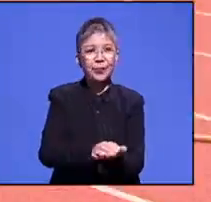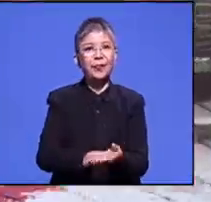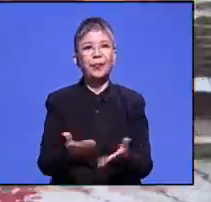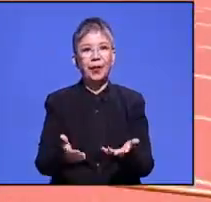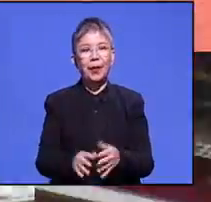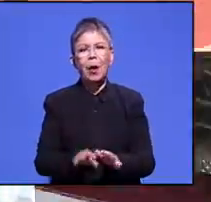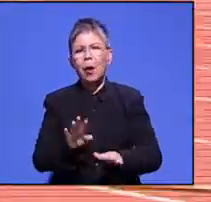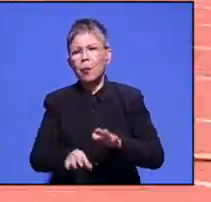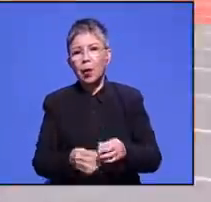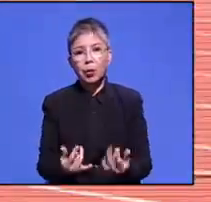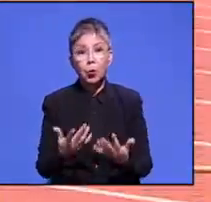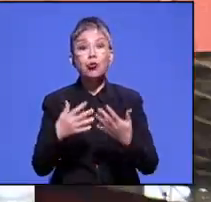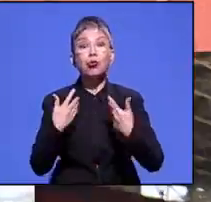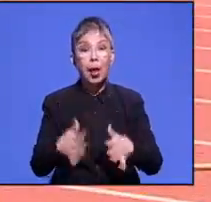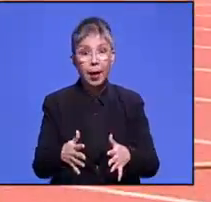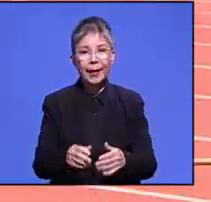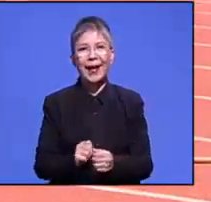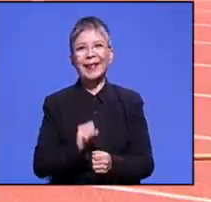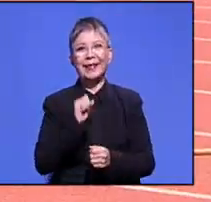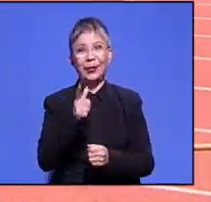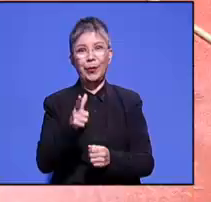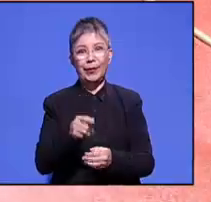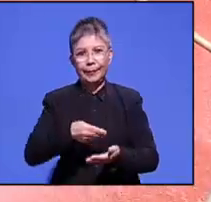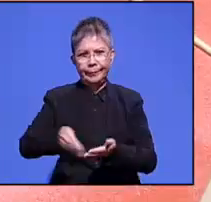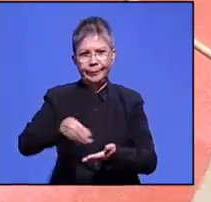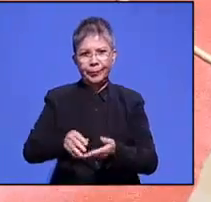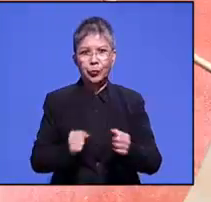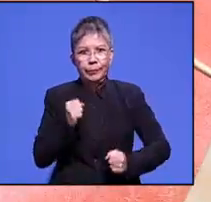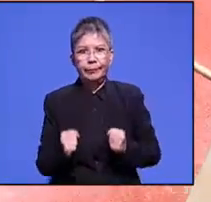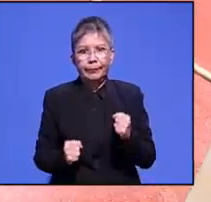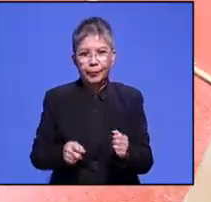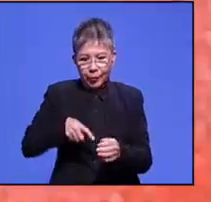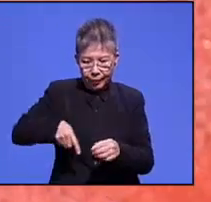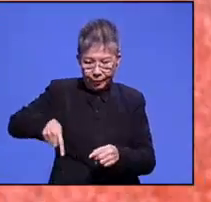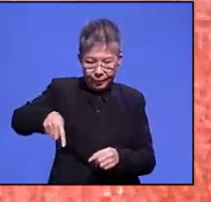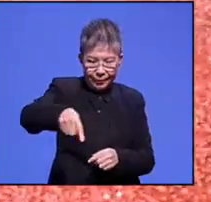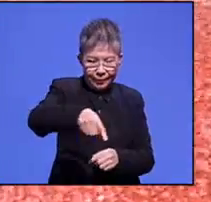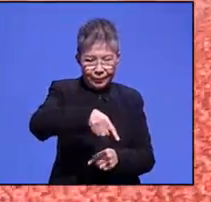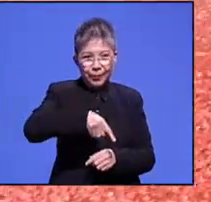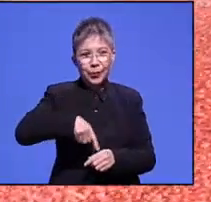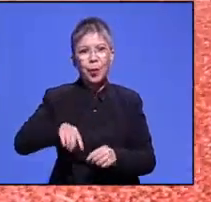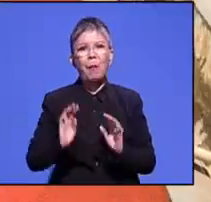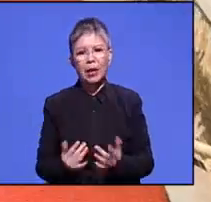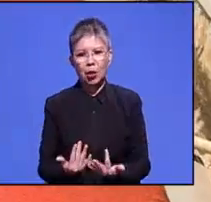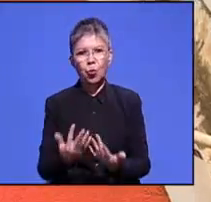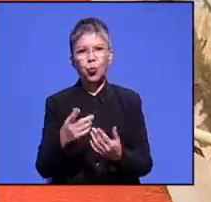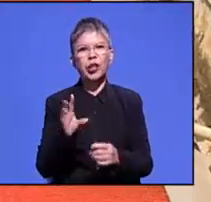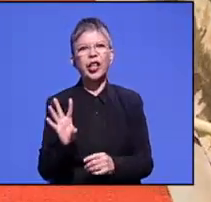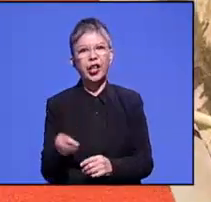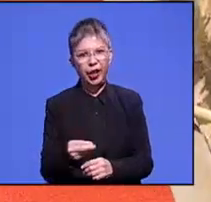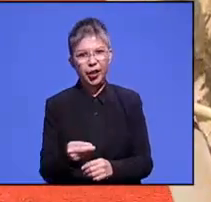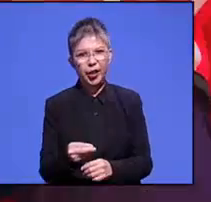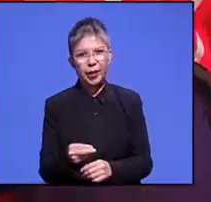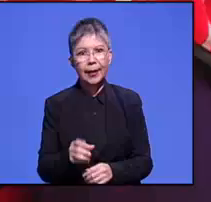perawatan rumput selesai lanjut kita bersihkan bagian planning trek yang sering ditumbuhi lumut kering pembersihan dilakukan